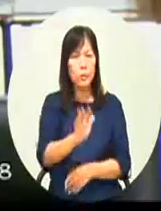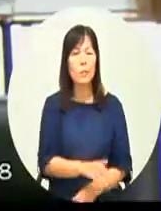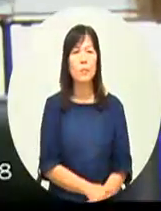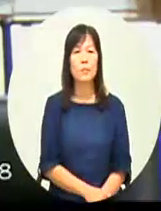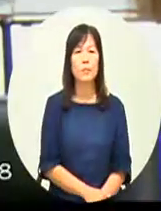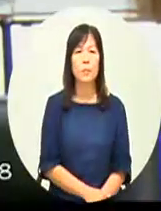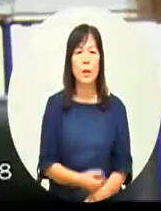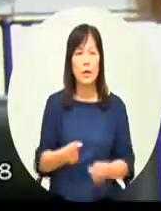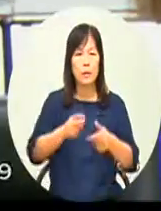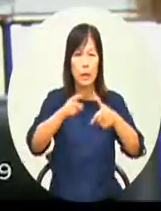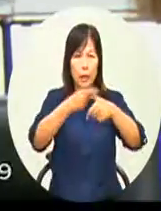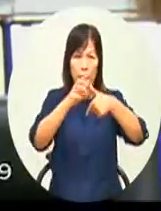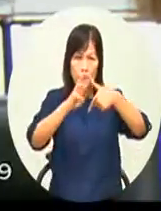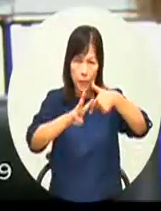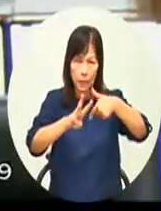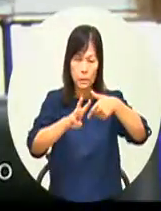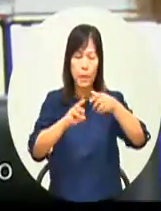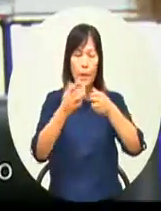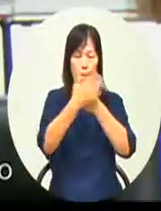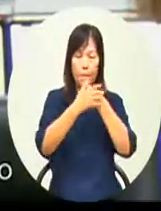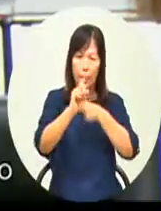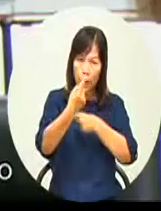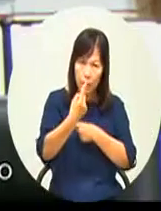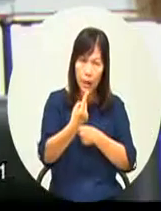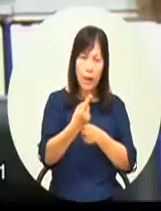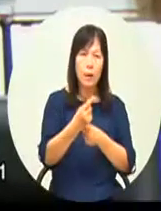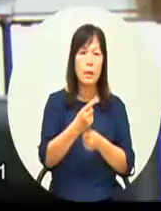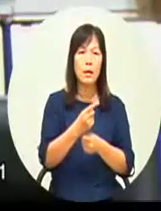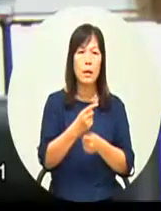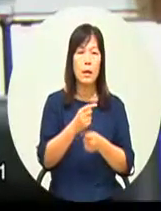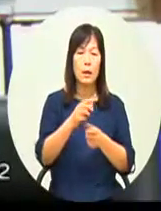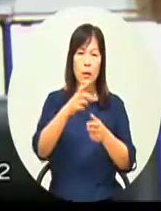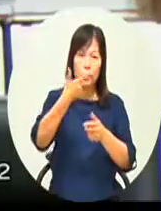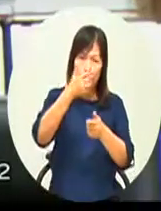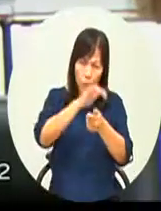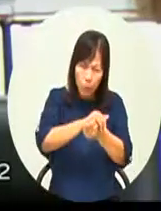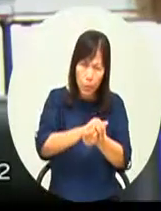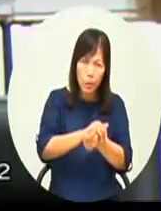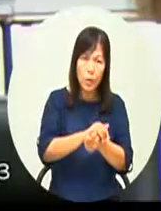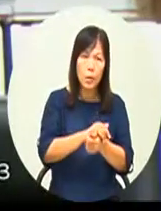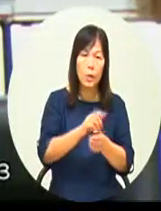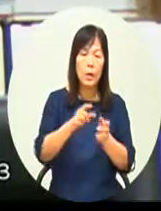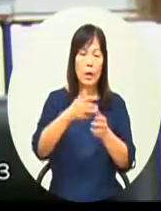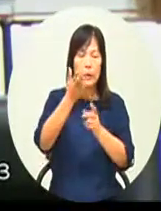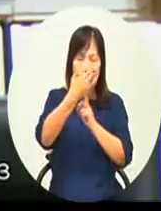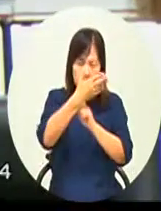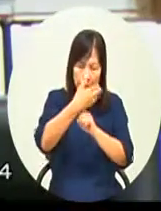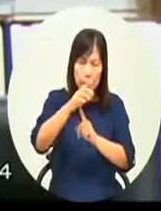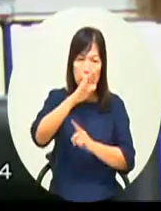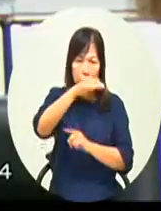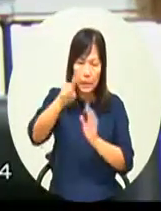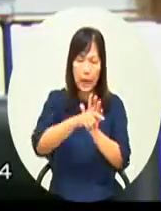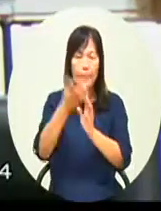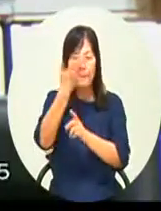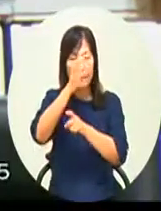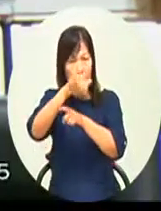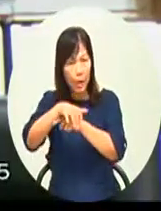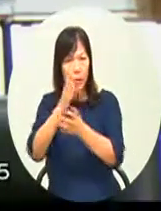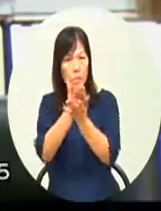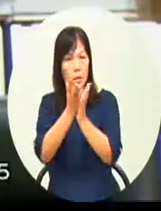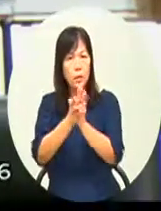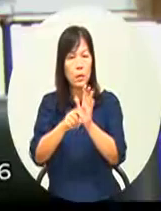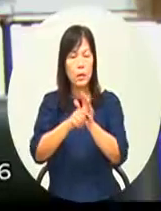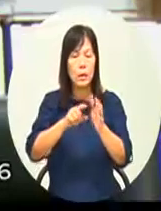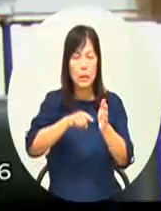比如说甲仙、宝来以及六龟、旗山、美浓一直到